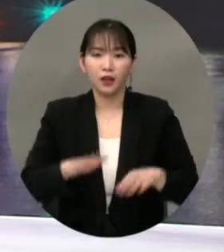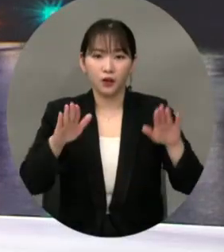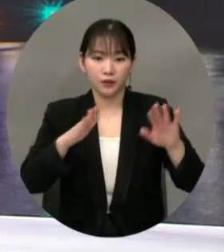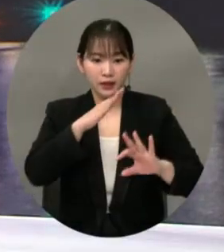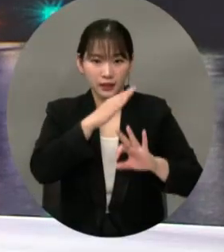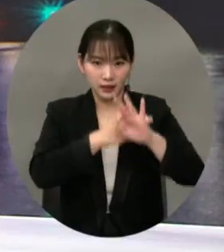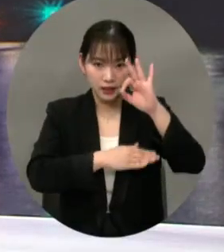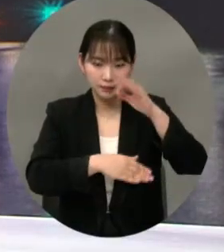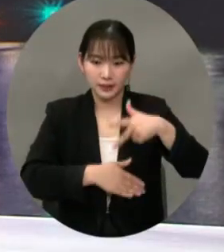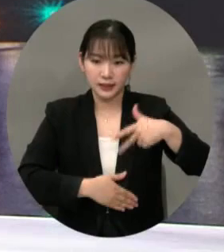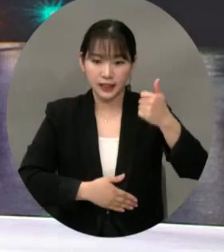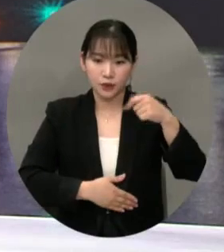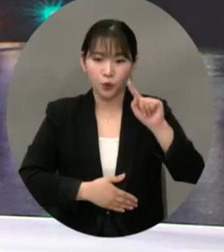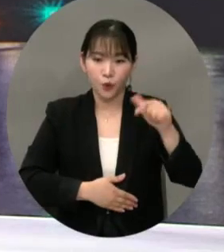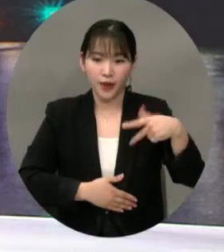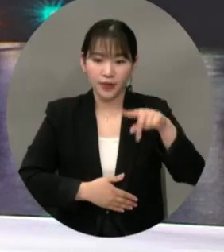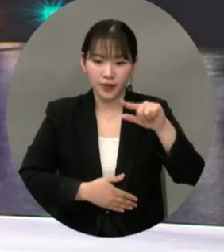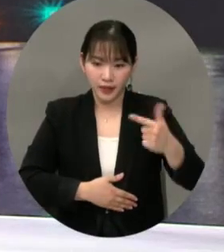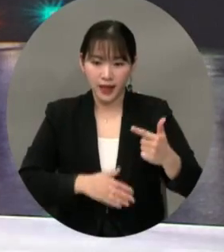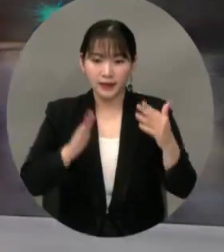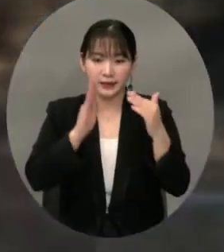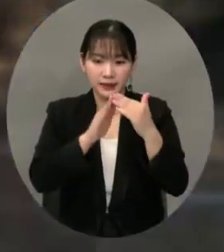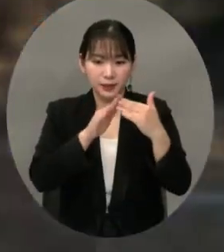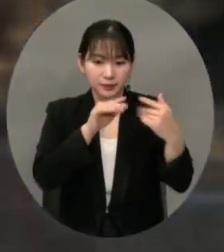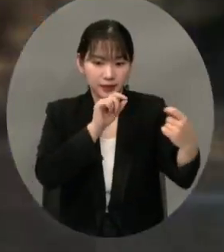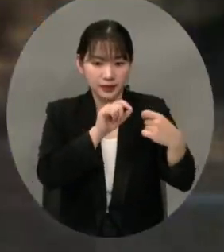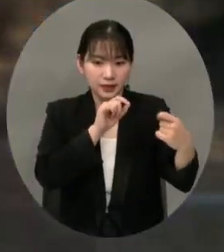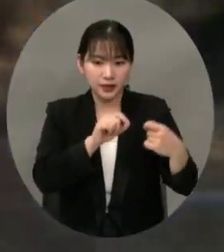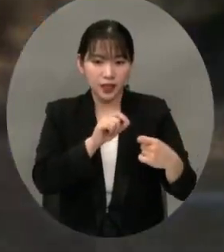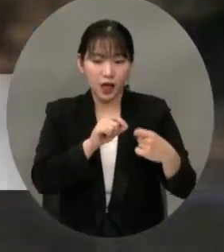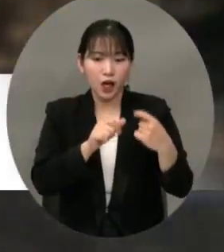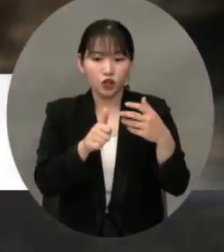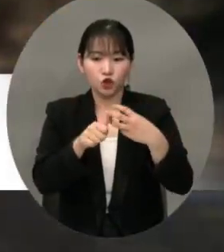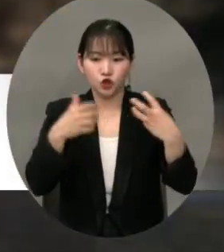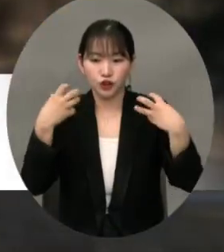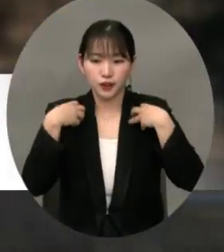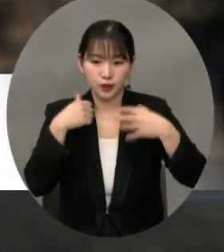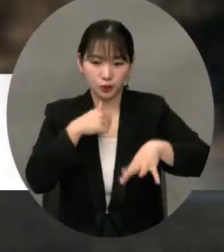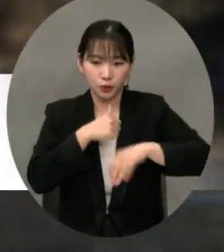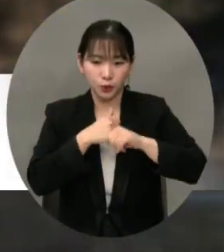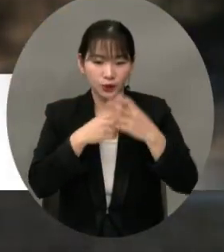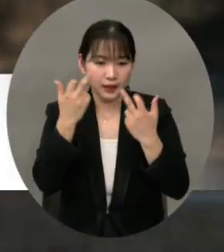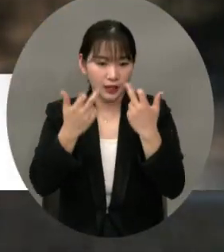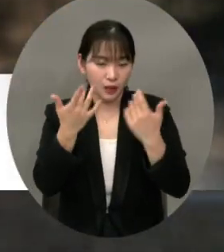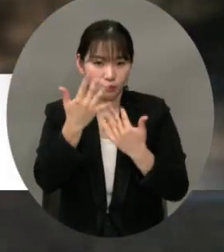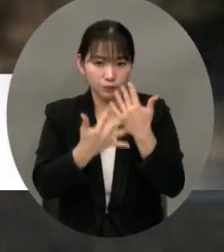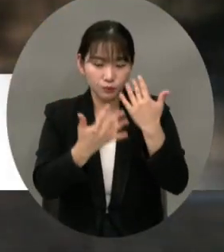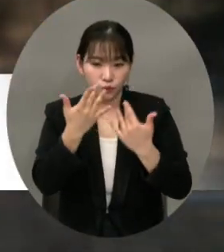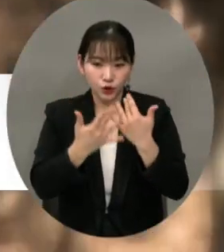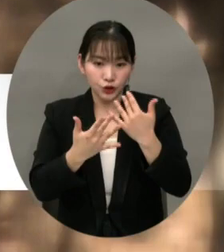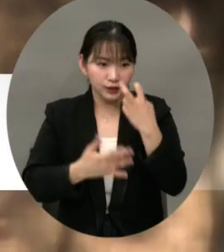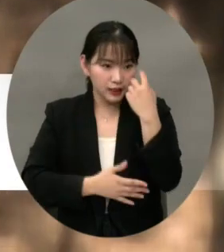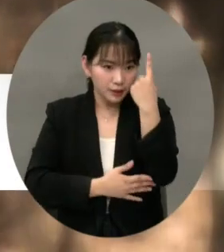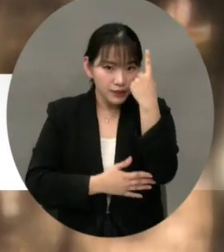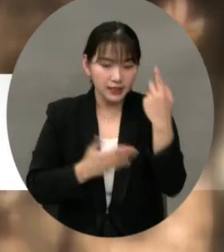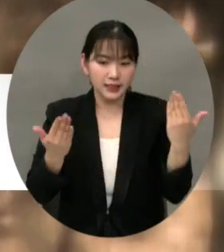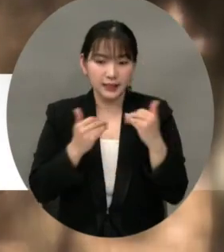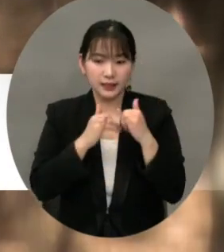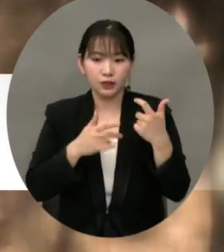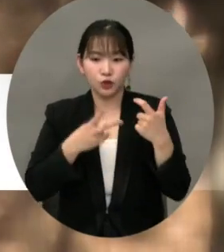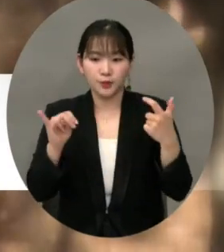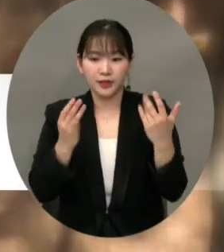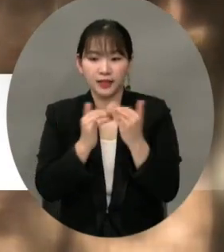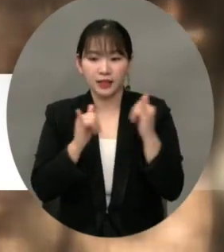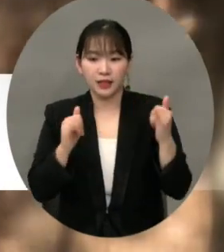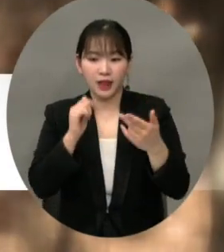오늘 오전 장흥군 관산읍의 한 주택 인근에서 군청 소속 산불 감시원으로 일하던 60대 노동자가